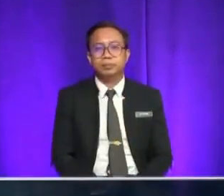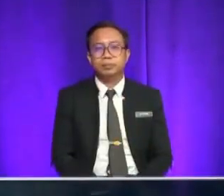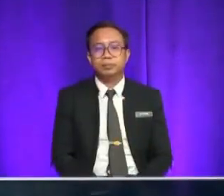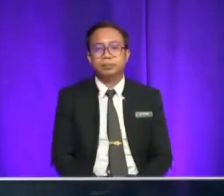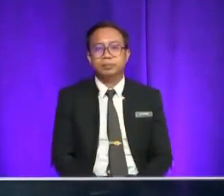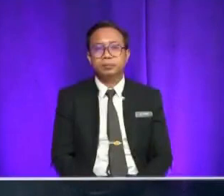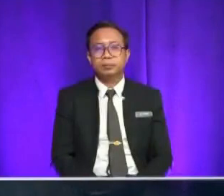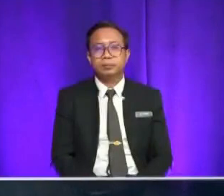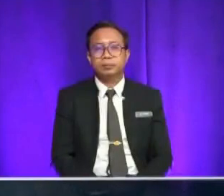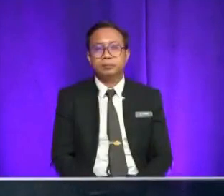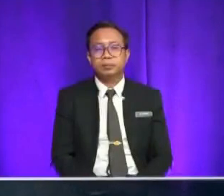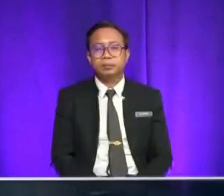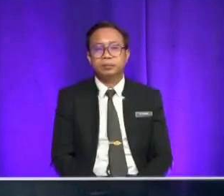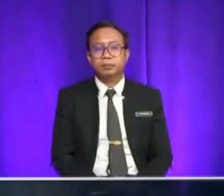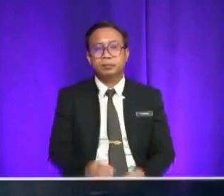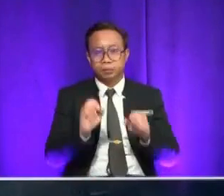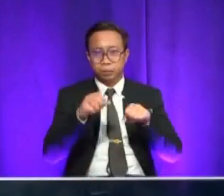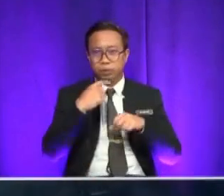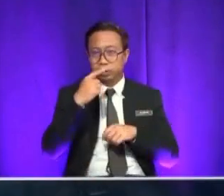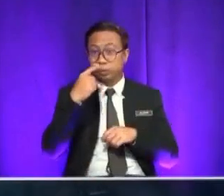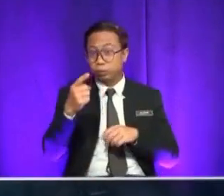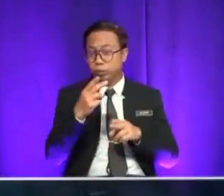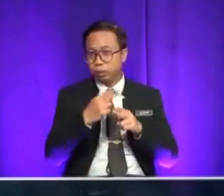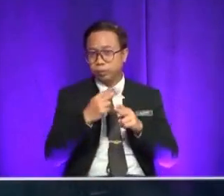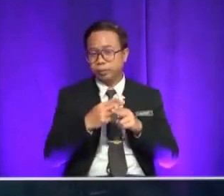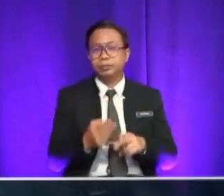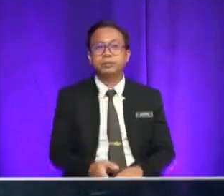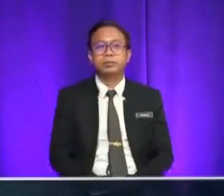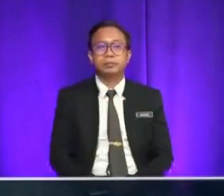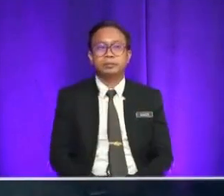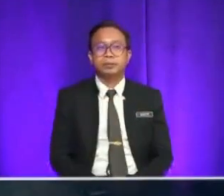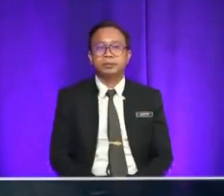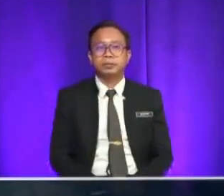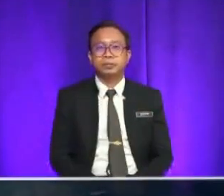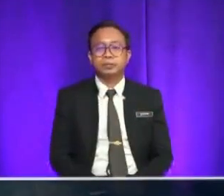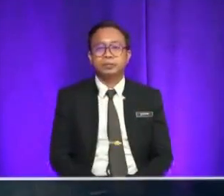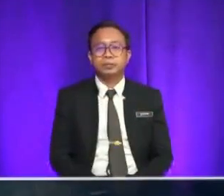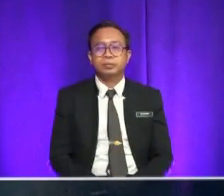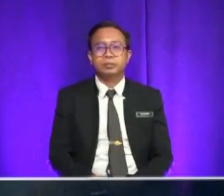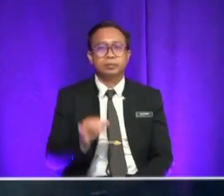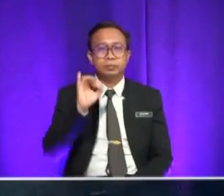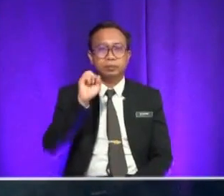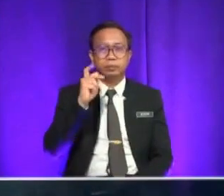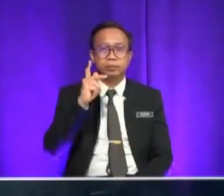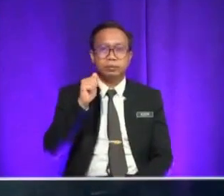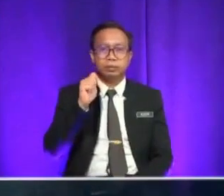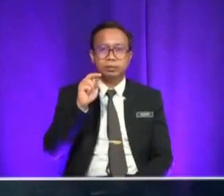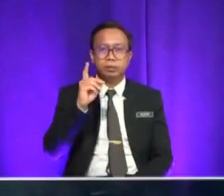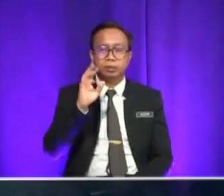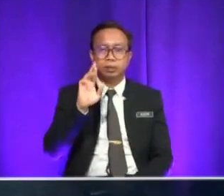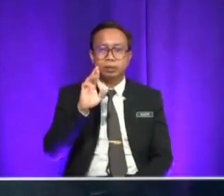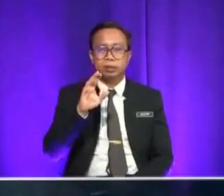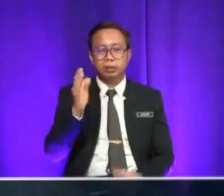Saya sebut nama lah kot ke? Boleh cikgu, silakan. Boleh? Boleh ya? Okey, saya nak Iskandar lah, Iskandar. Okey, silakan